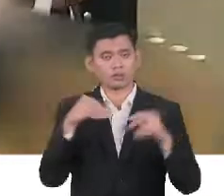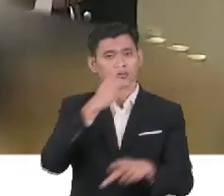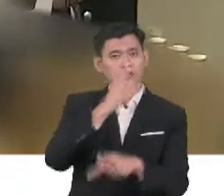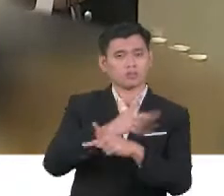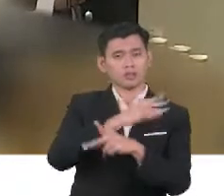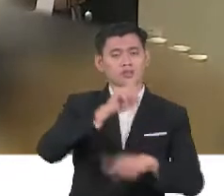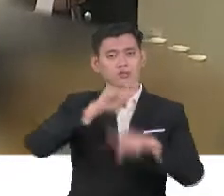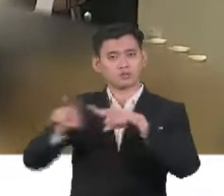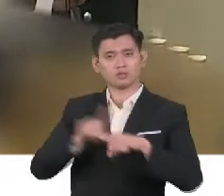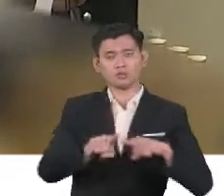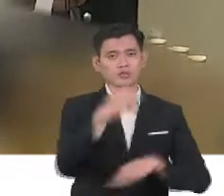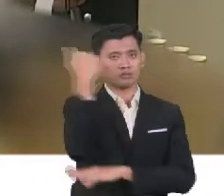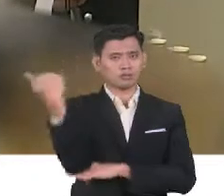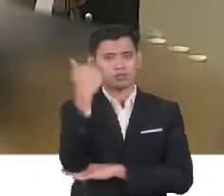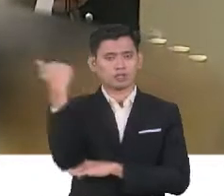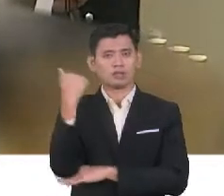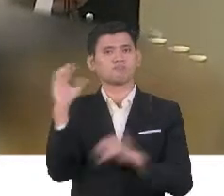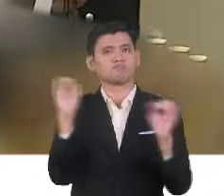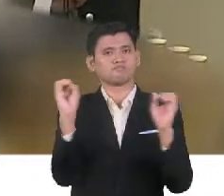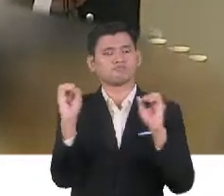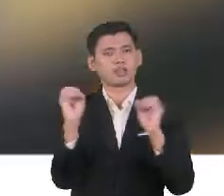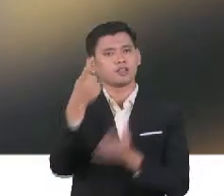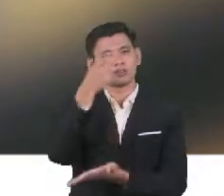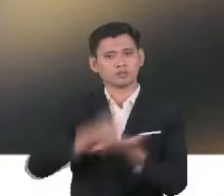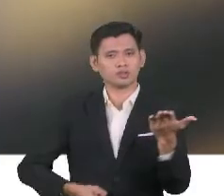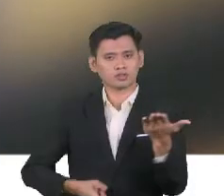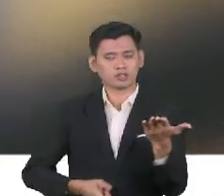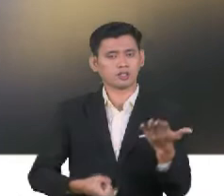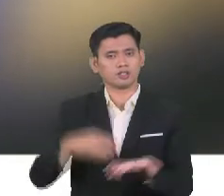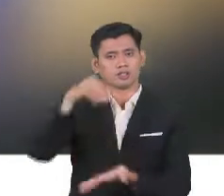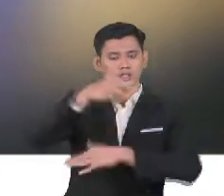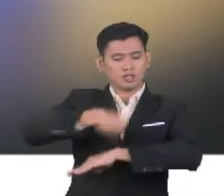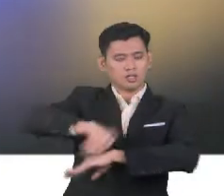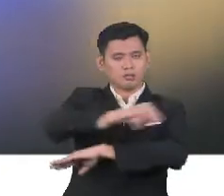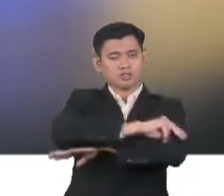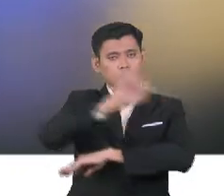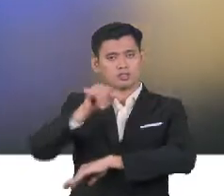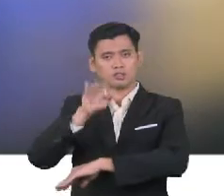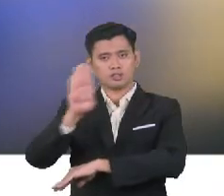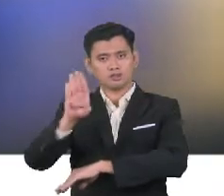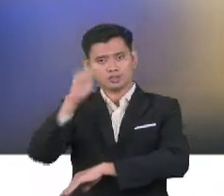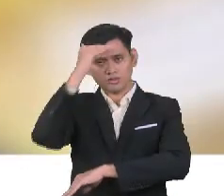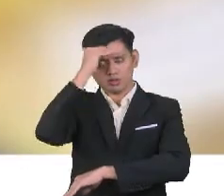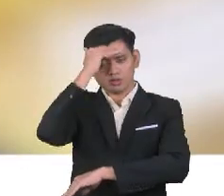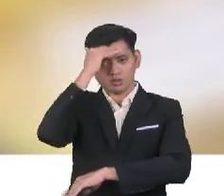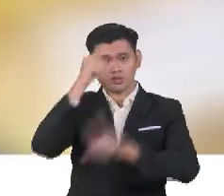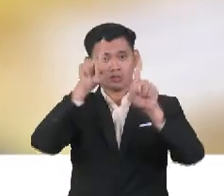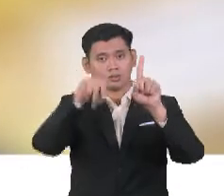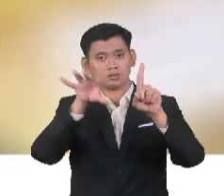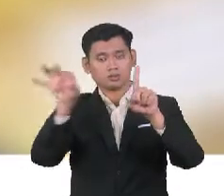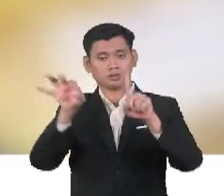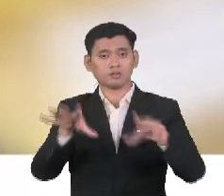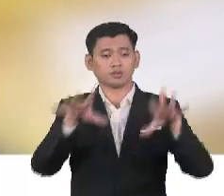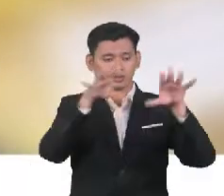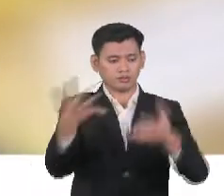menjual pelbagai minuman keras tidak bercukai di Taman Gembira Johor Bahru Johor 7 petang 1 September lalu. Hasil sebuahan,